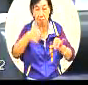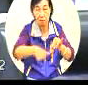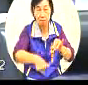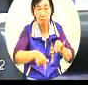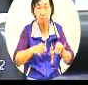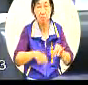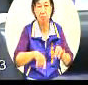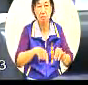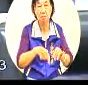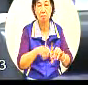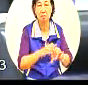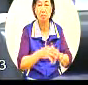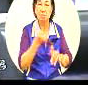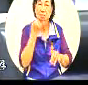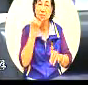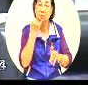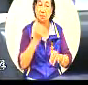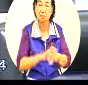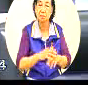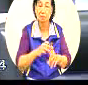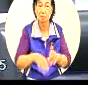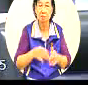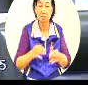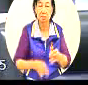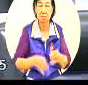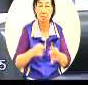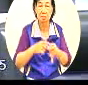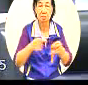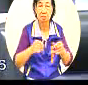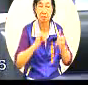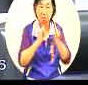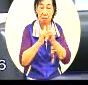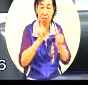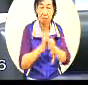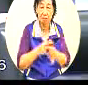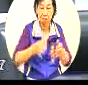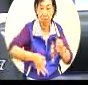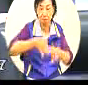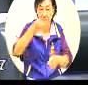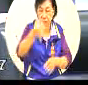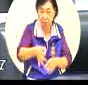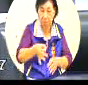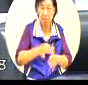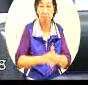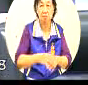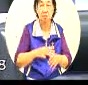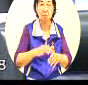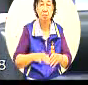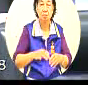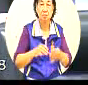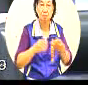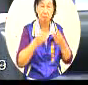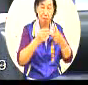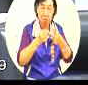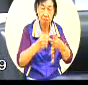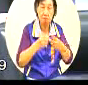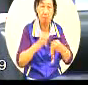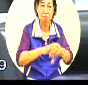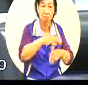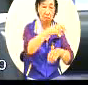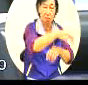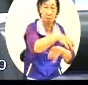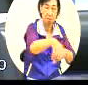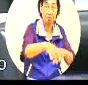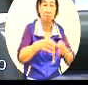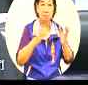推行公共政策的困难，或者是说应该要等到环保局他去做开征了以后同步进